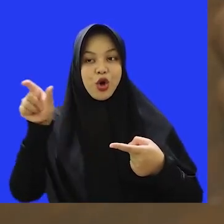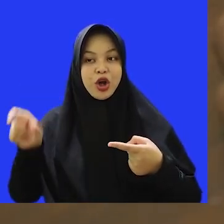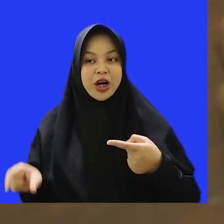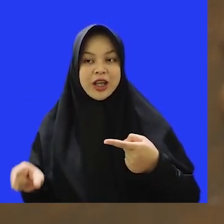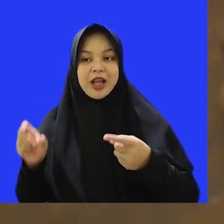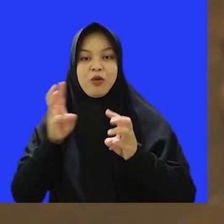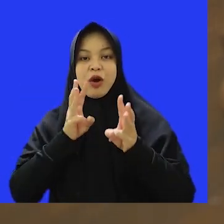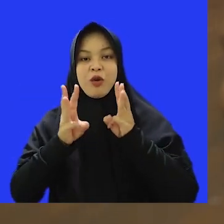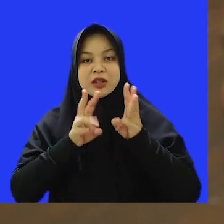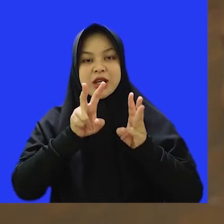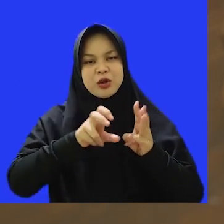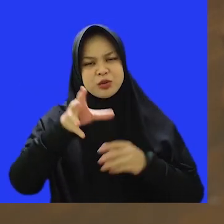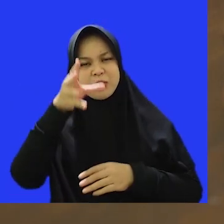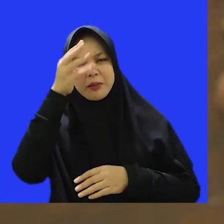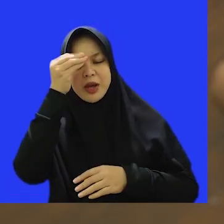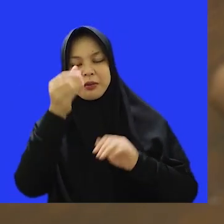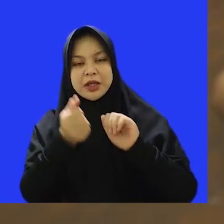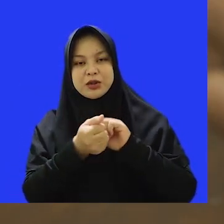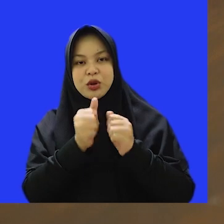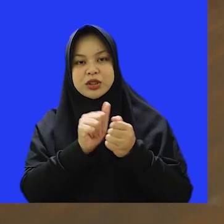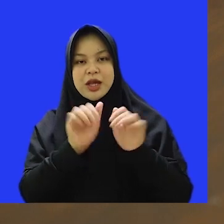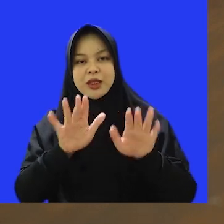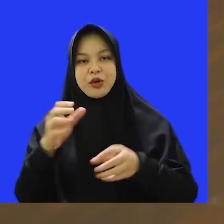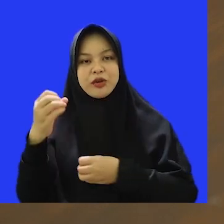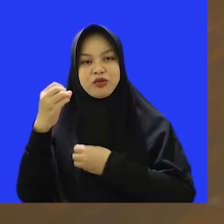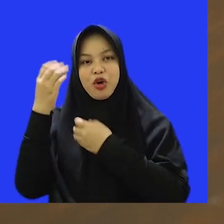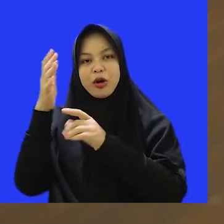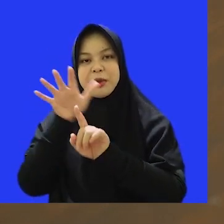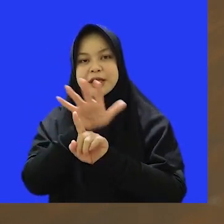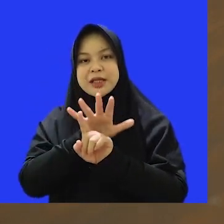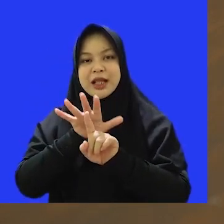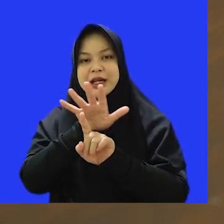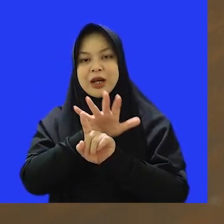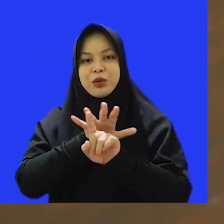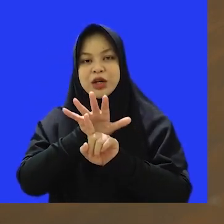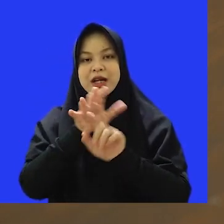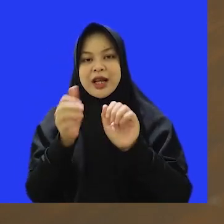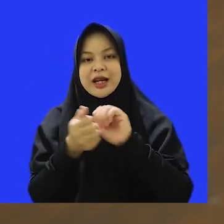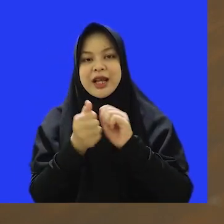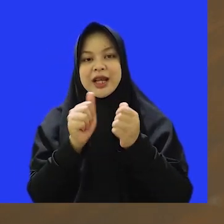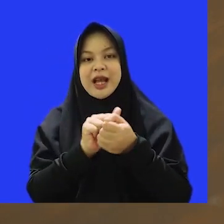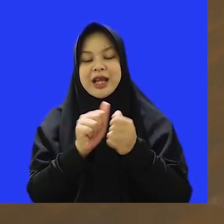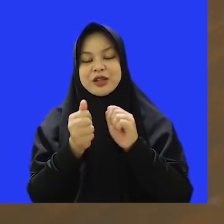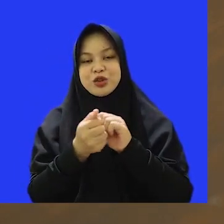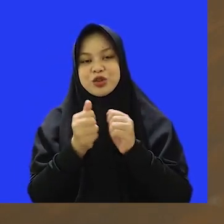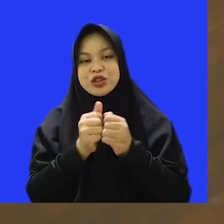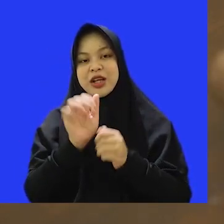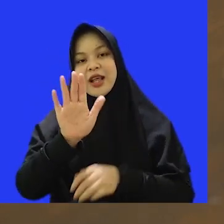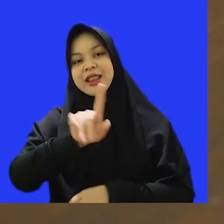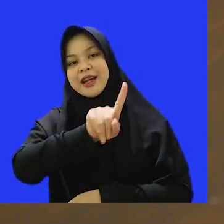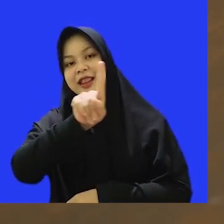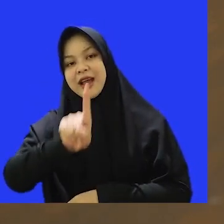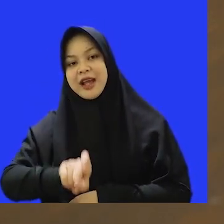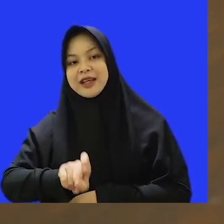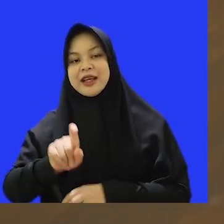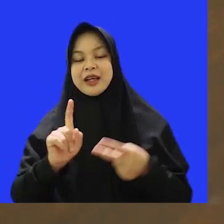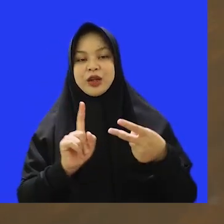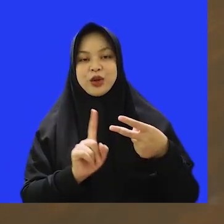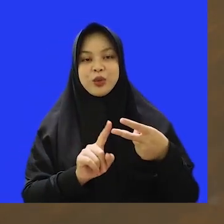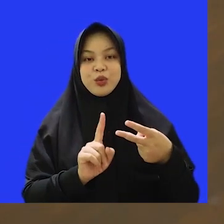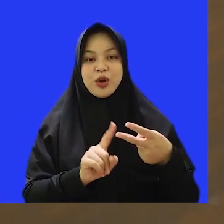1. Pewawancara harus memahami persoalan atau informasi latar belakang dari kasus yang akan